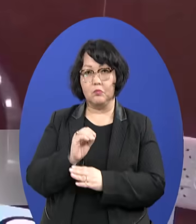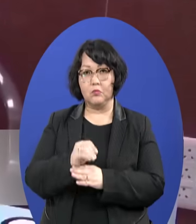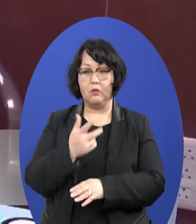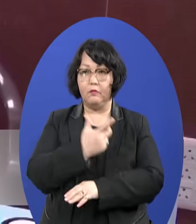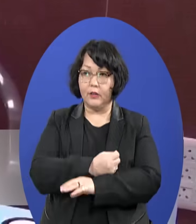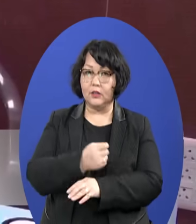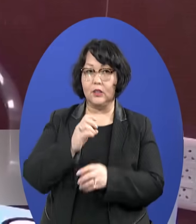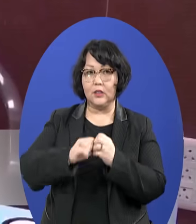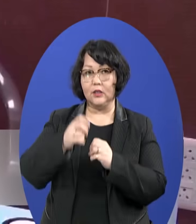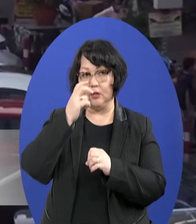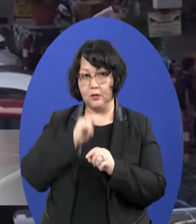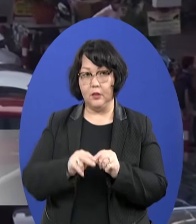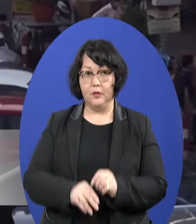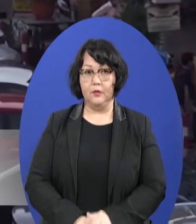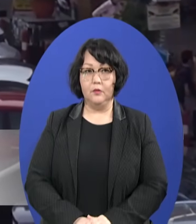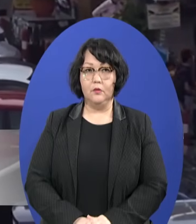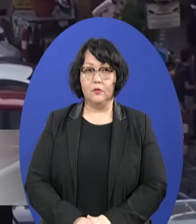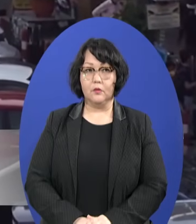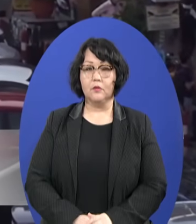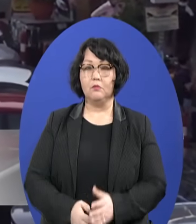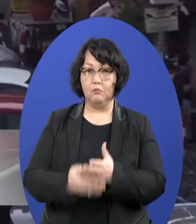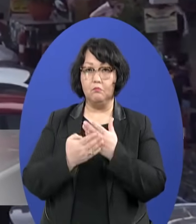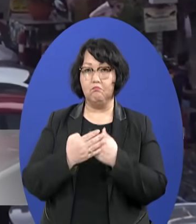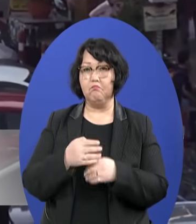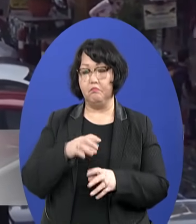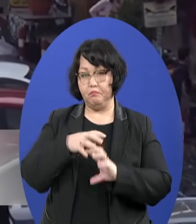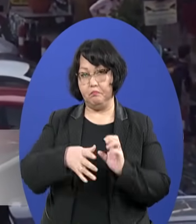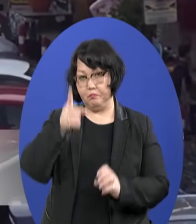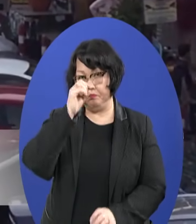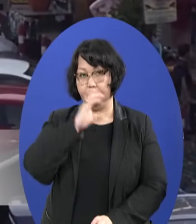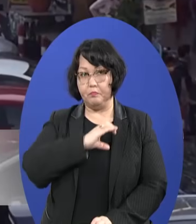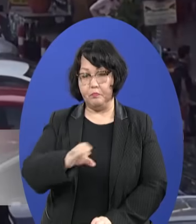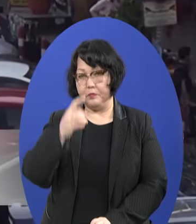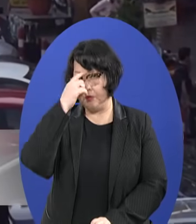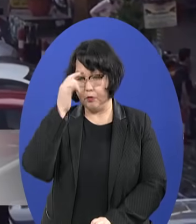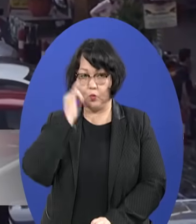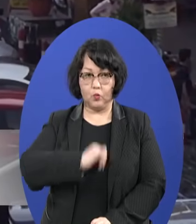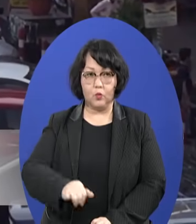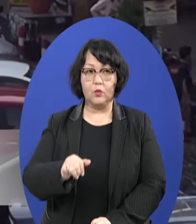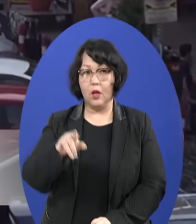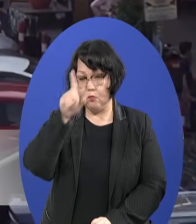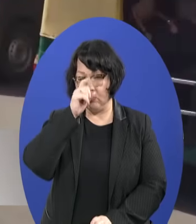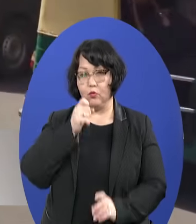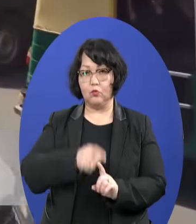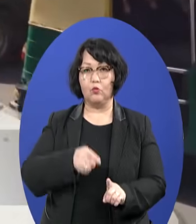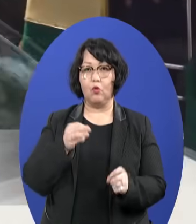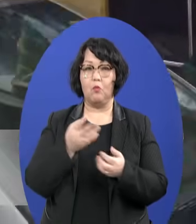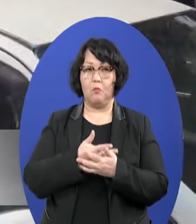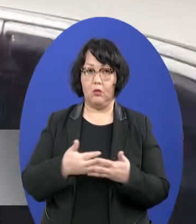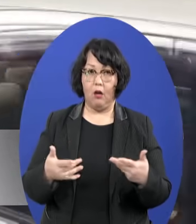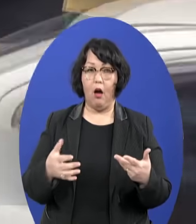хийхэд дэмжлэг үзүүлэх юм байна. За үүний зэрэгцээ дэлхийн эрүүл мэндийн байгууллага энэтхэгт эмнэлгийн тоног төхөөрөмжүүд,